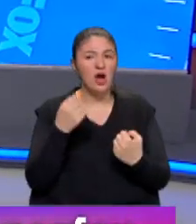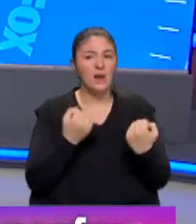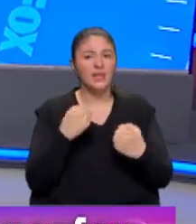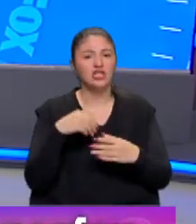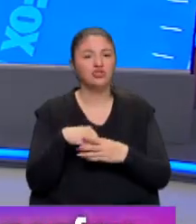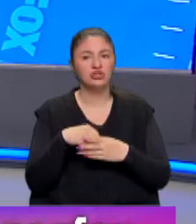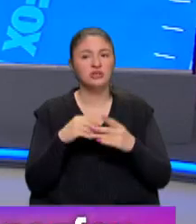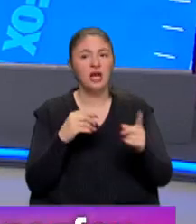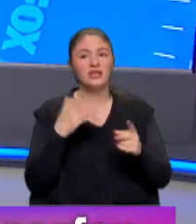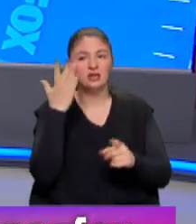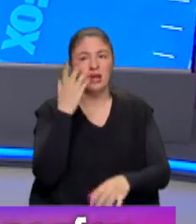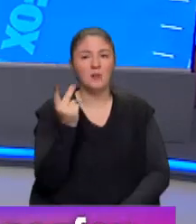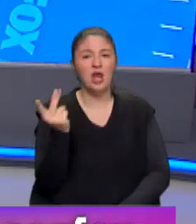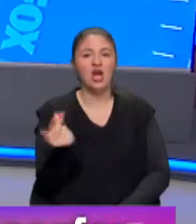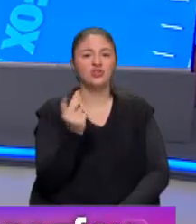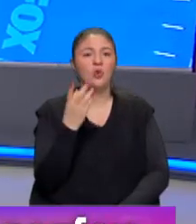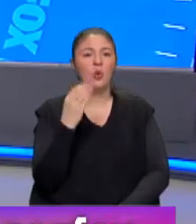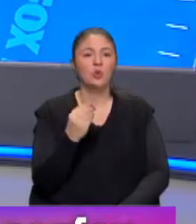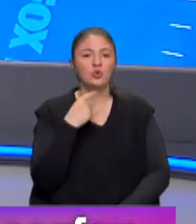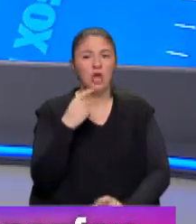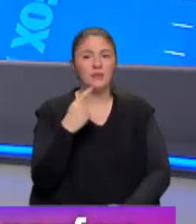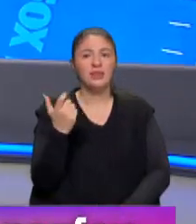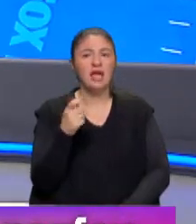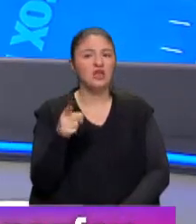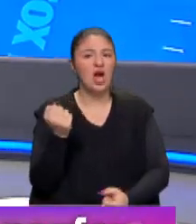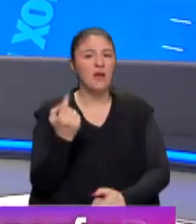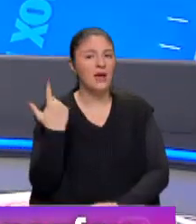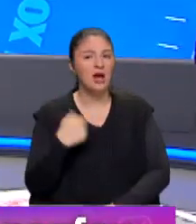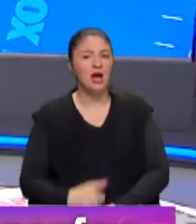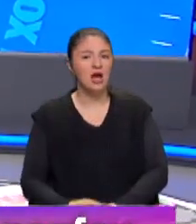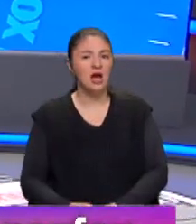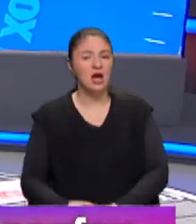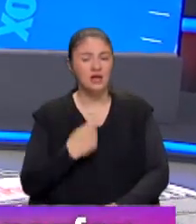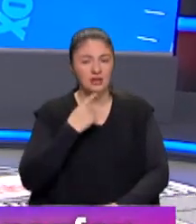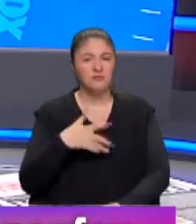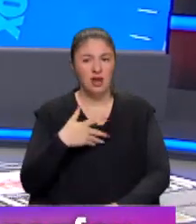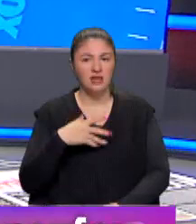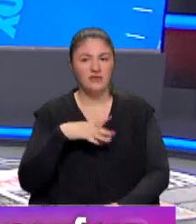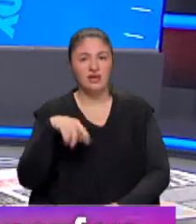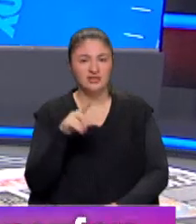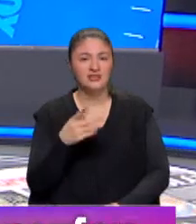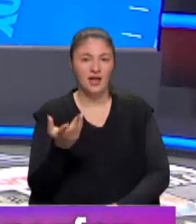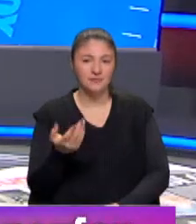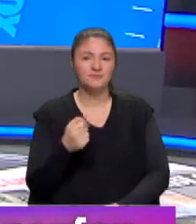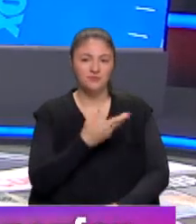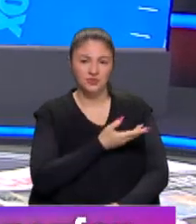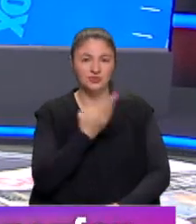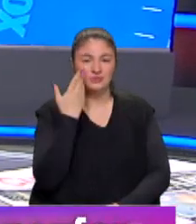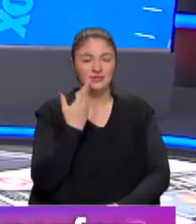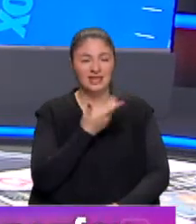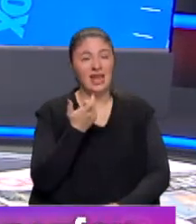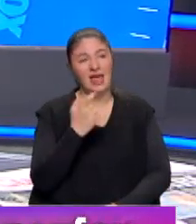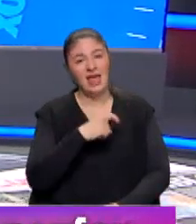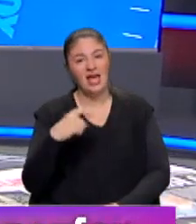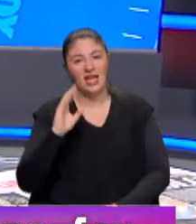araçlar üzerinden de kara para aklandığı iddiaları? Nerede şimdi o araçlar diye merak edenler varsa buyurun,